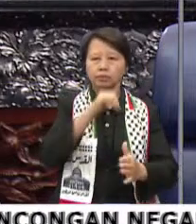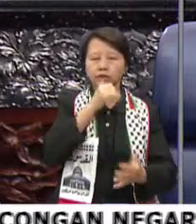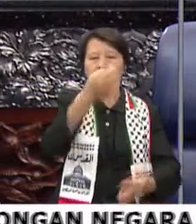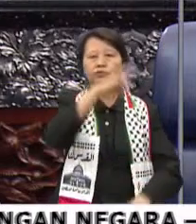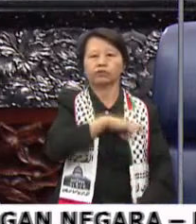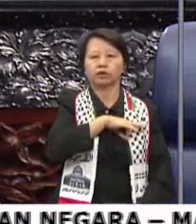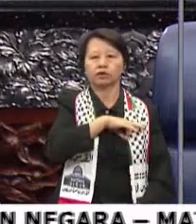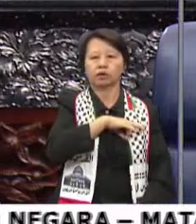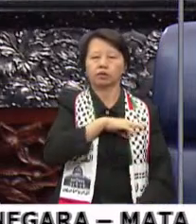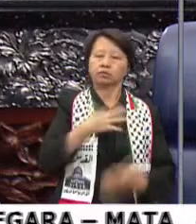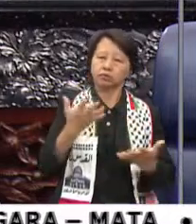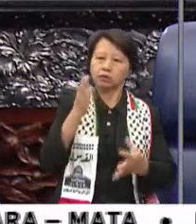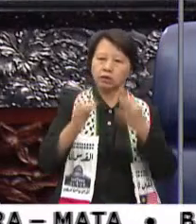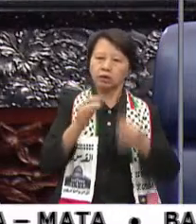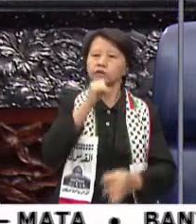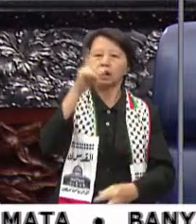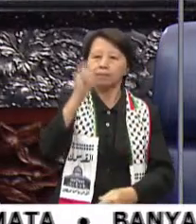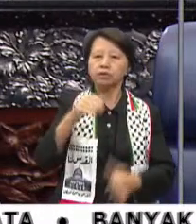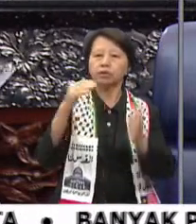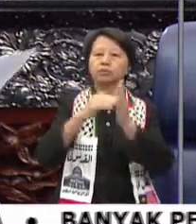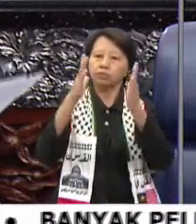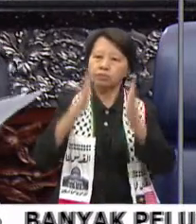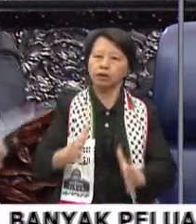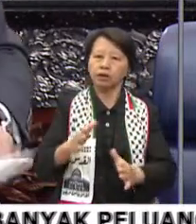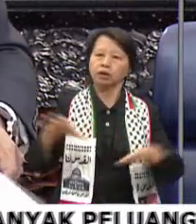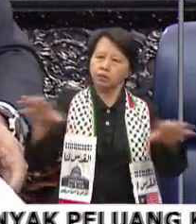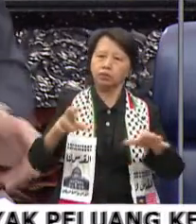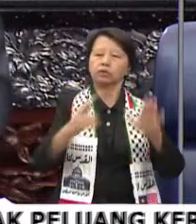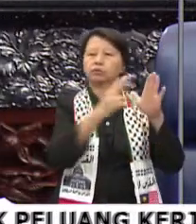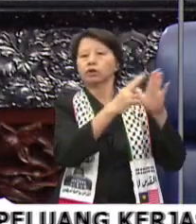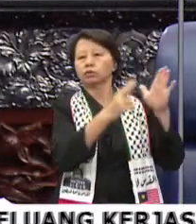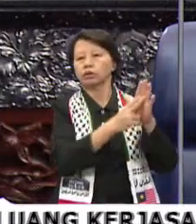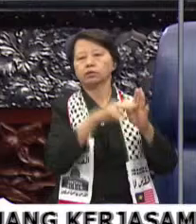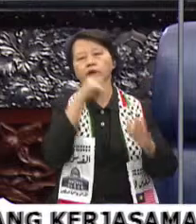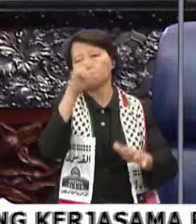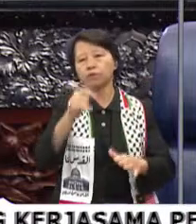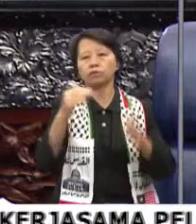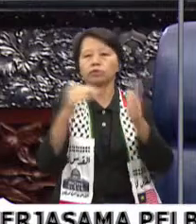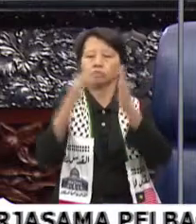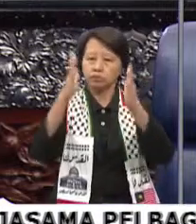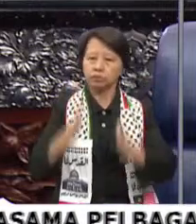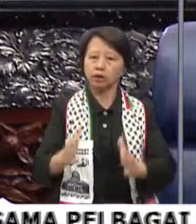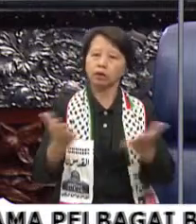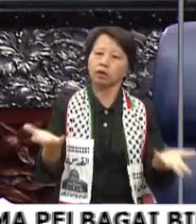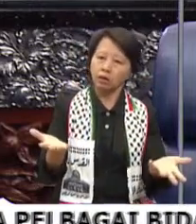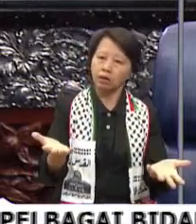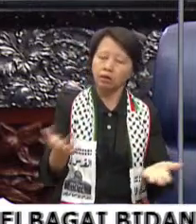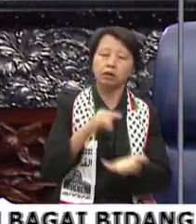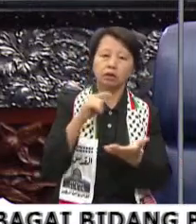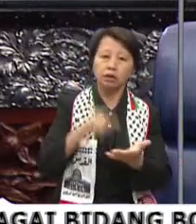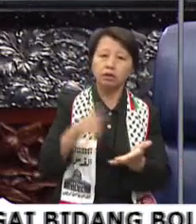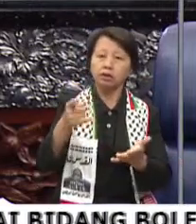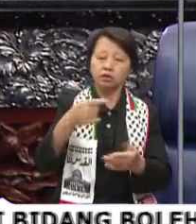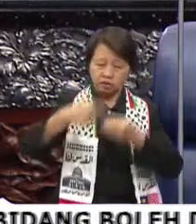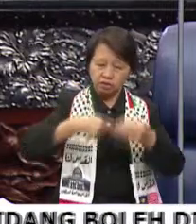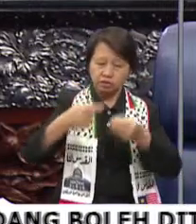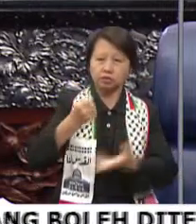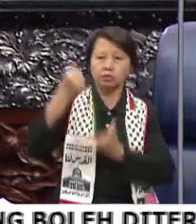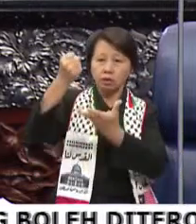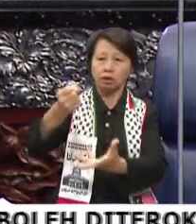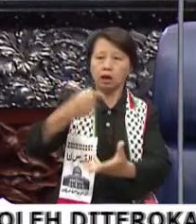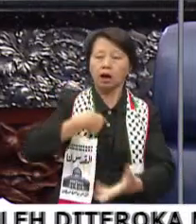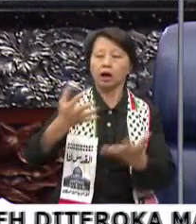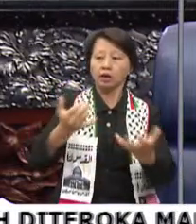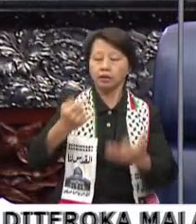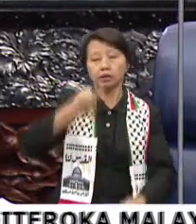berfaedah jadi kalau tak perlu pembangkang Buatlah undang-undang jangan perlu ada pembangkang ini berhubung dengan peruntukan